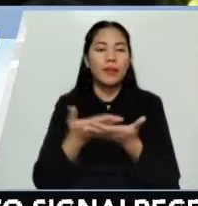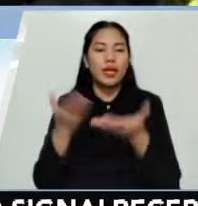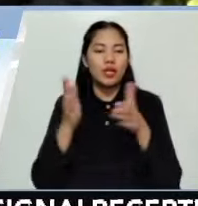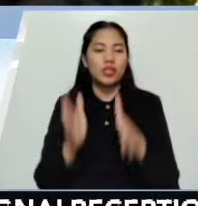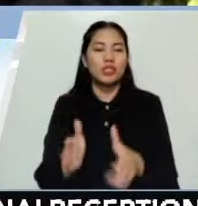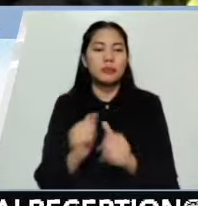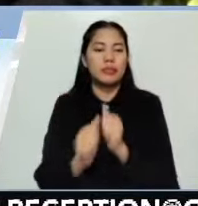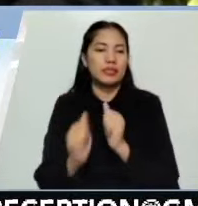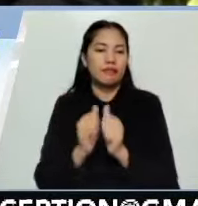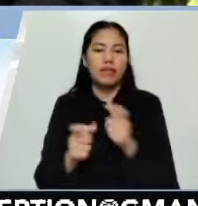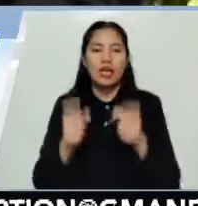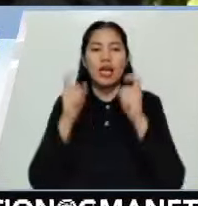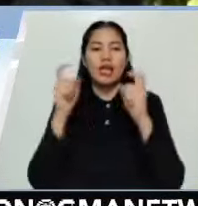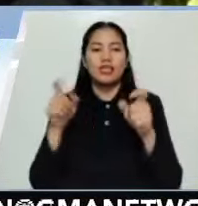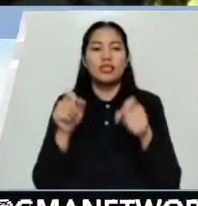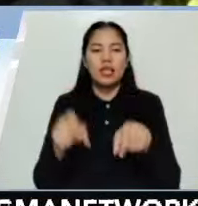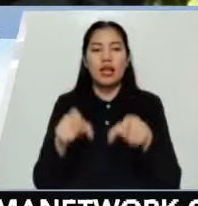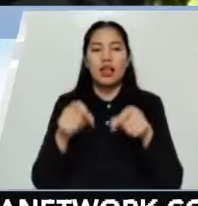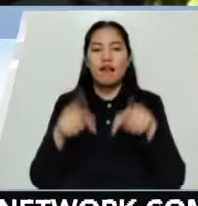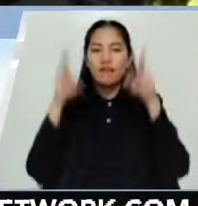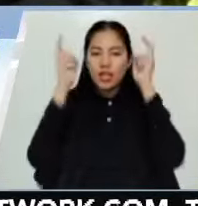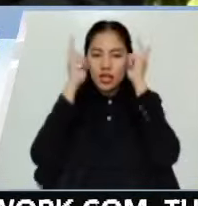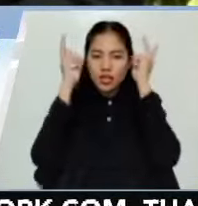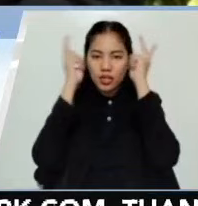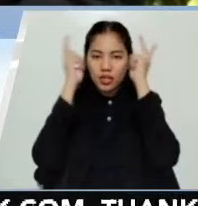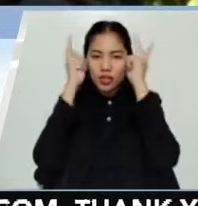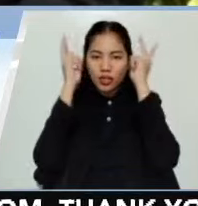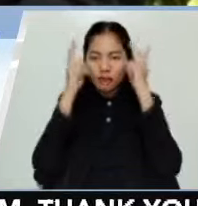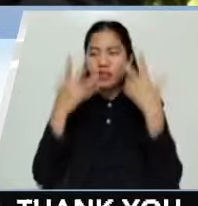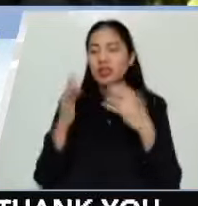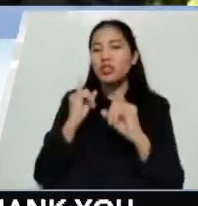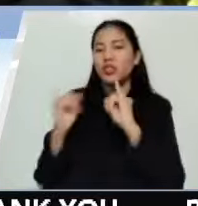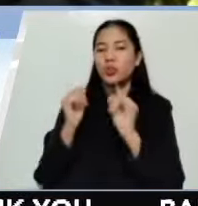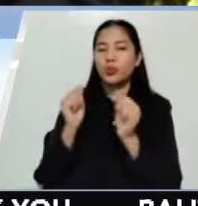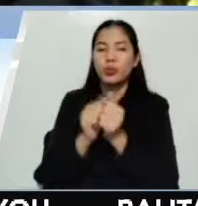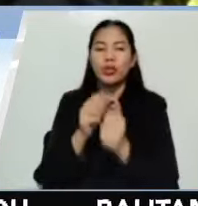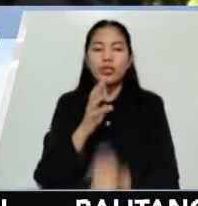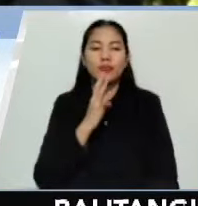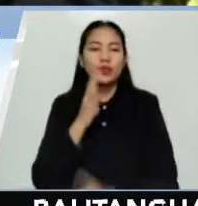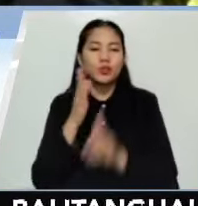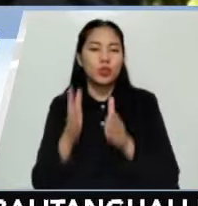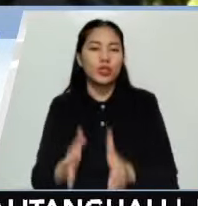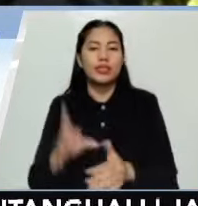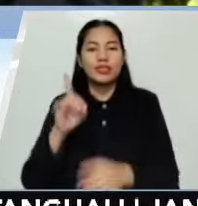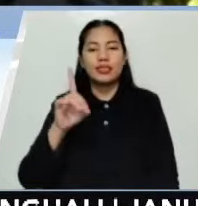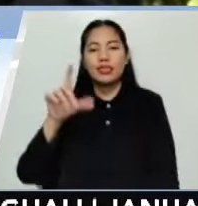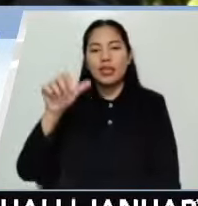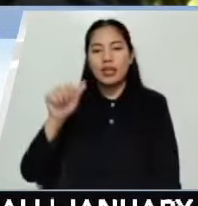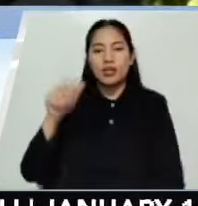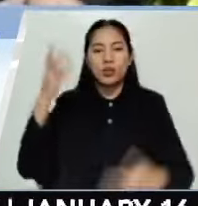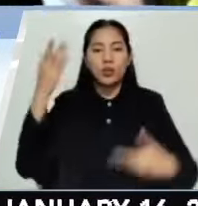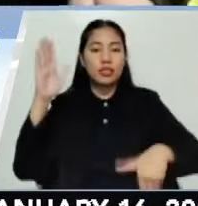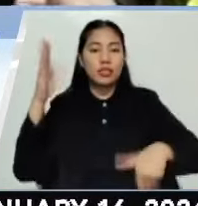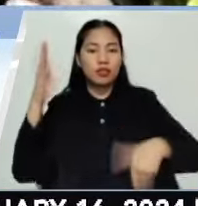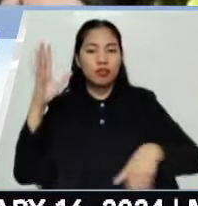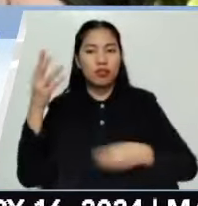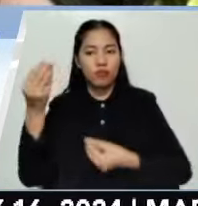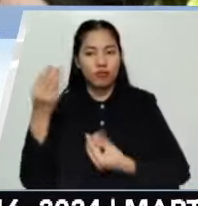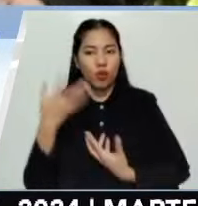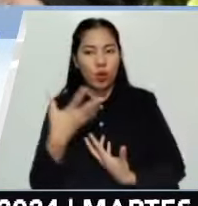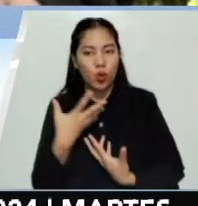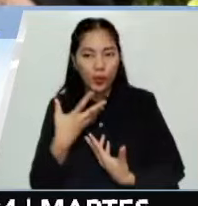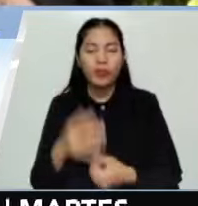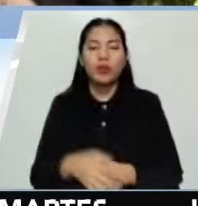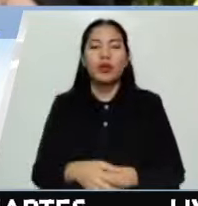gulay na mga magsasaka Actually nakausap natin ang spokesperson ng DA Cordillera at umaabot ng araw hanggang sa Pangasinan at La